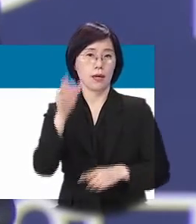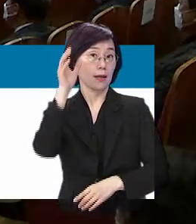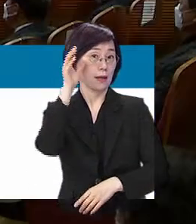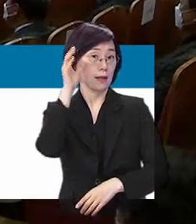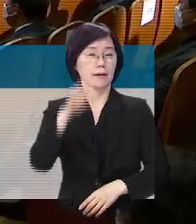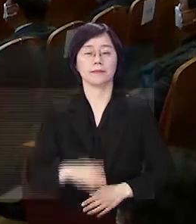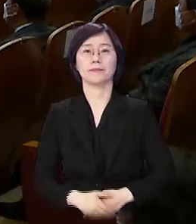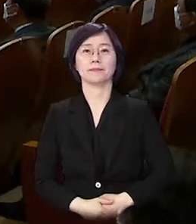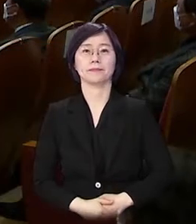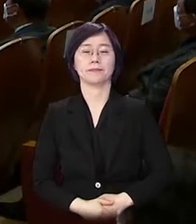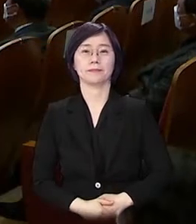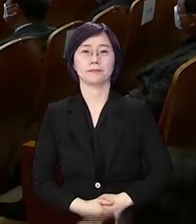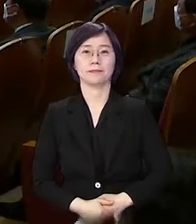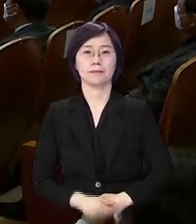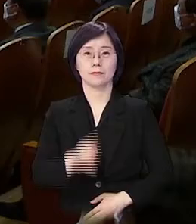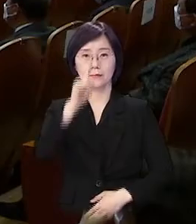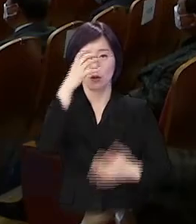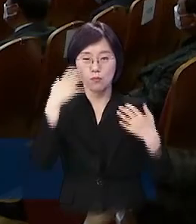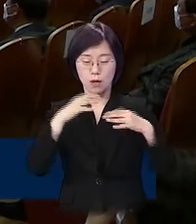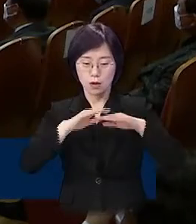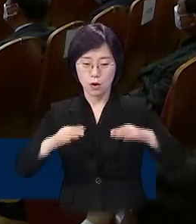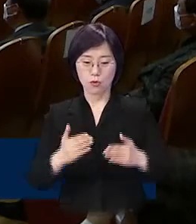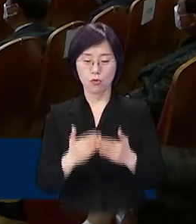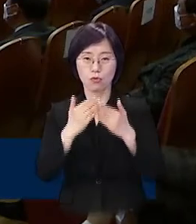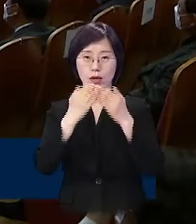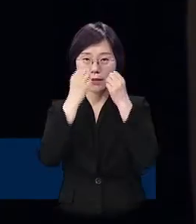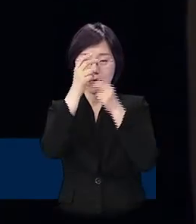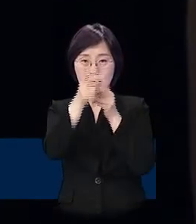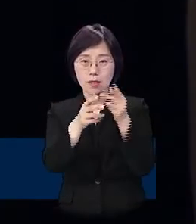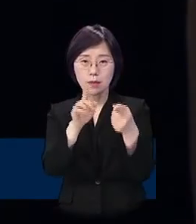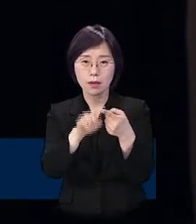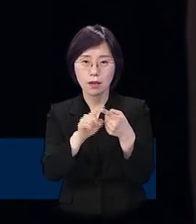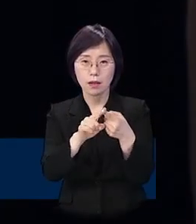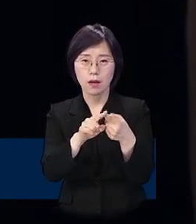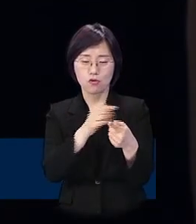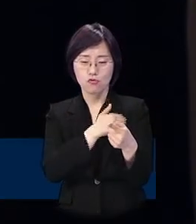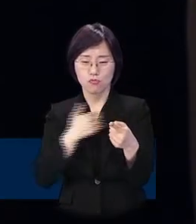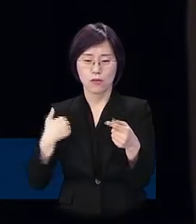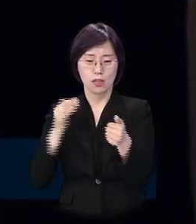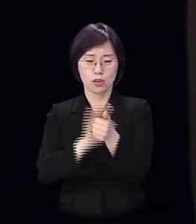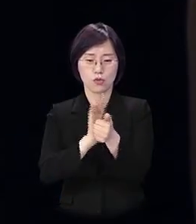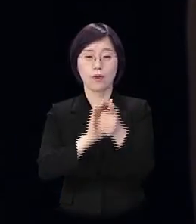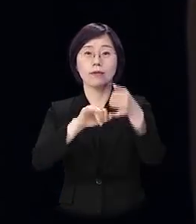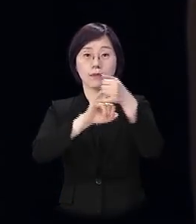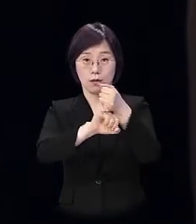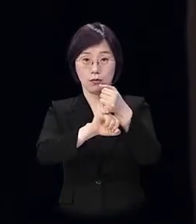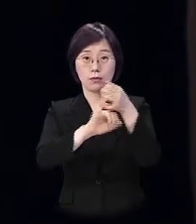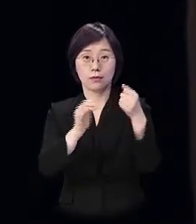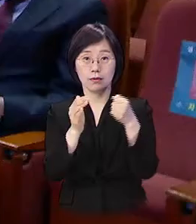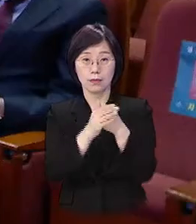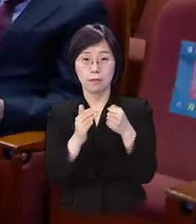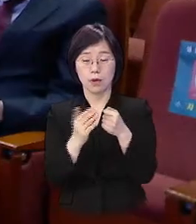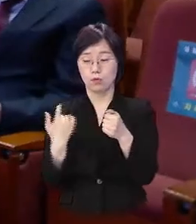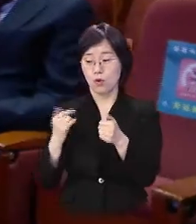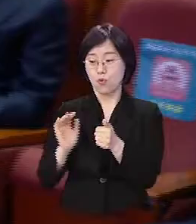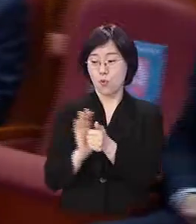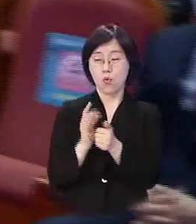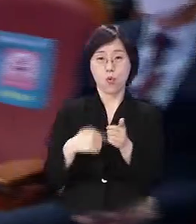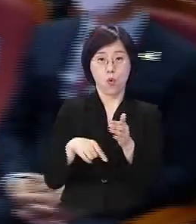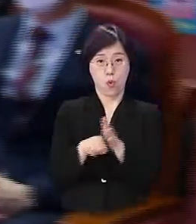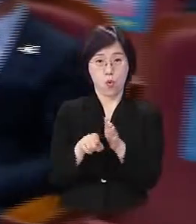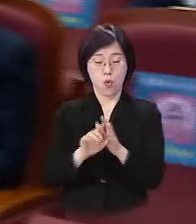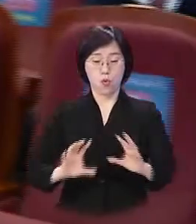기대합니다. 정부가 지역균형 뉴딜에 대한 아낌없는 지원을 약속한 가운데 이를 뒷받침하기